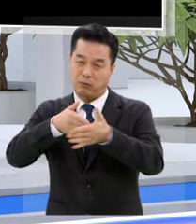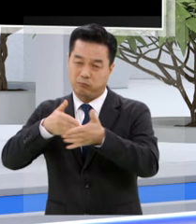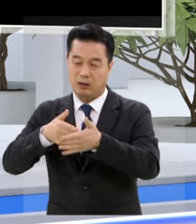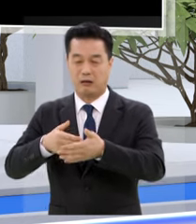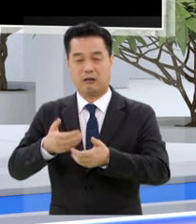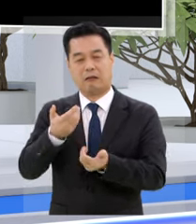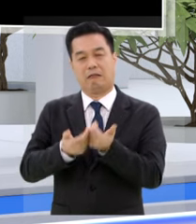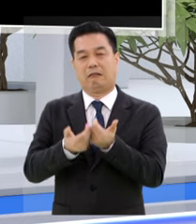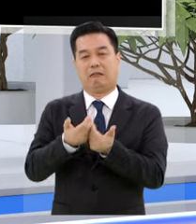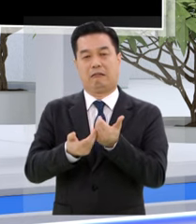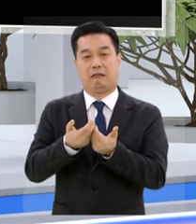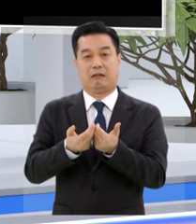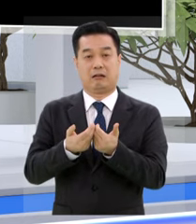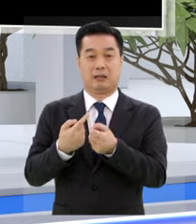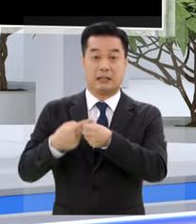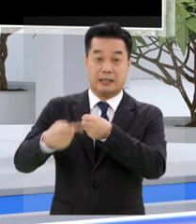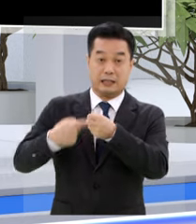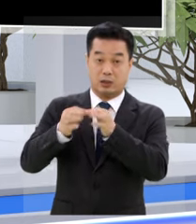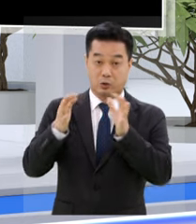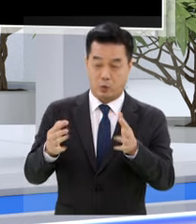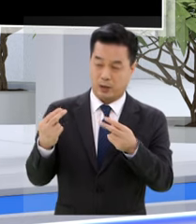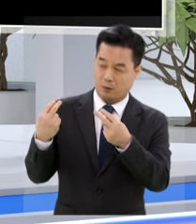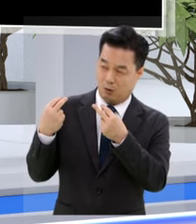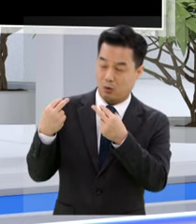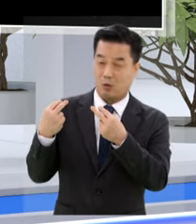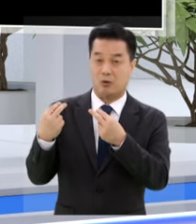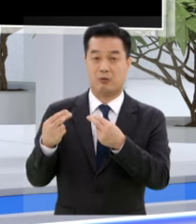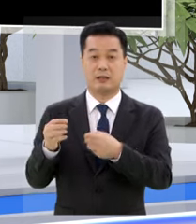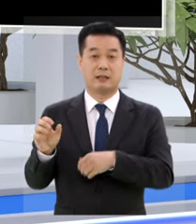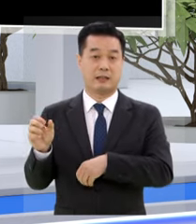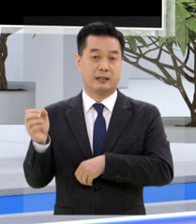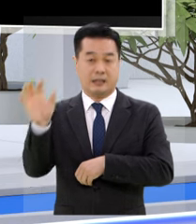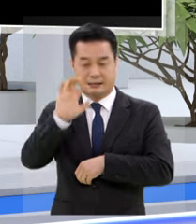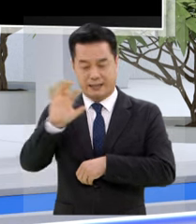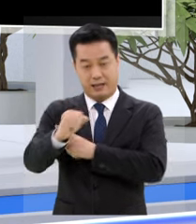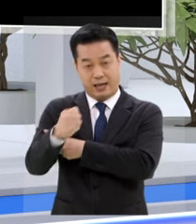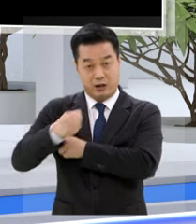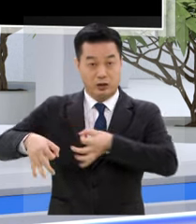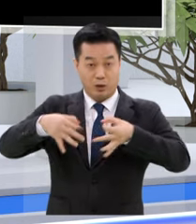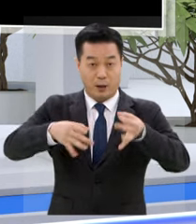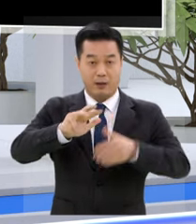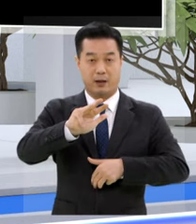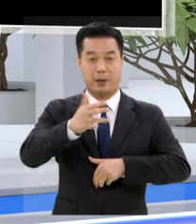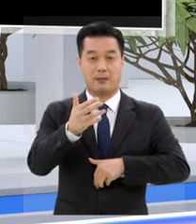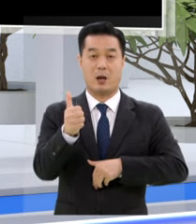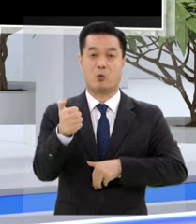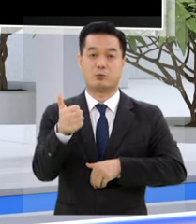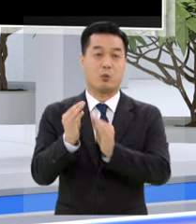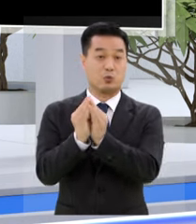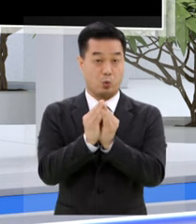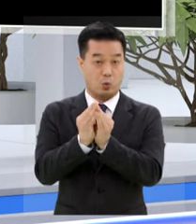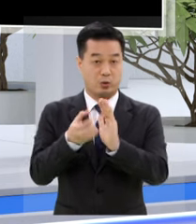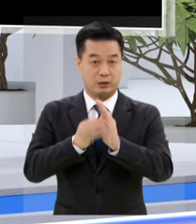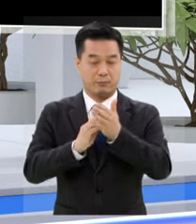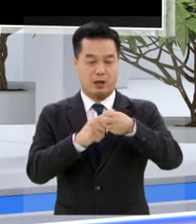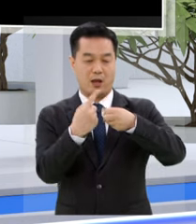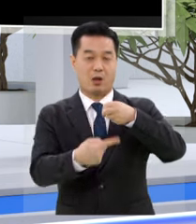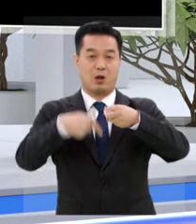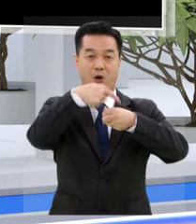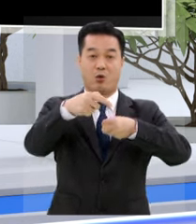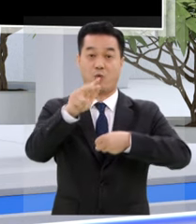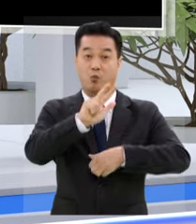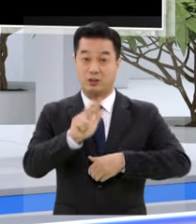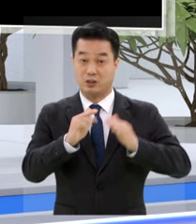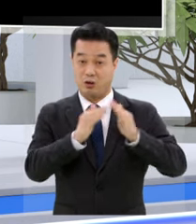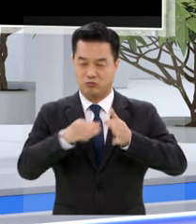정책입니다 지난 안해 전 세계 재생에너지 투자는 855 원으로 원전 투자의 배 이상으로